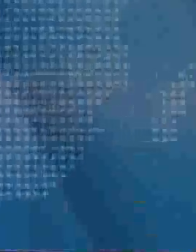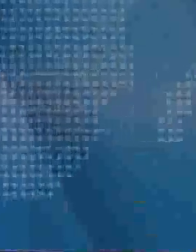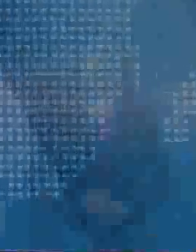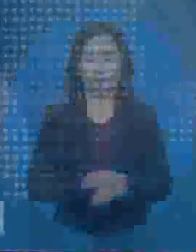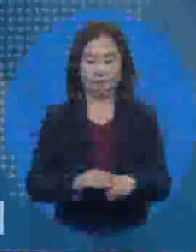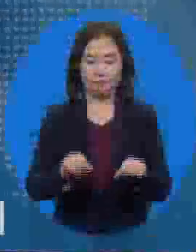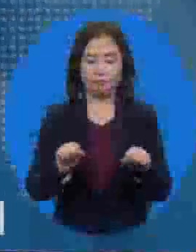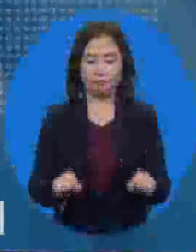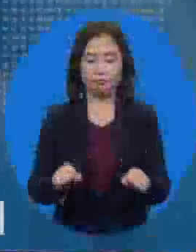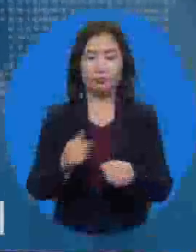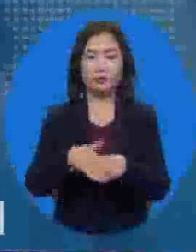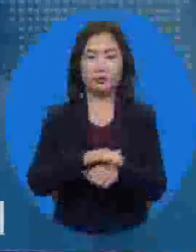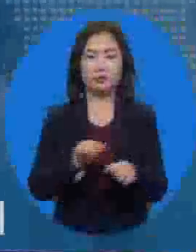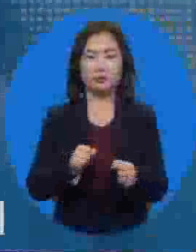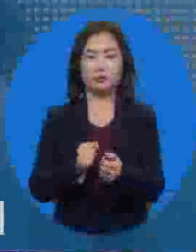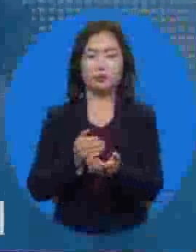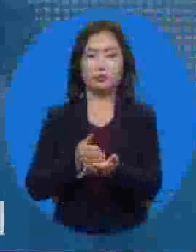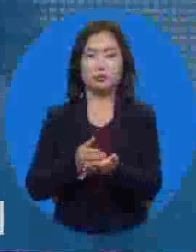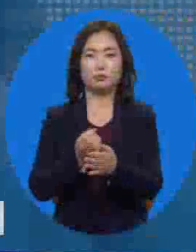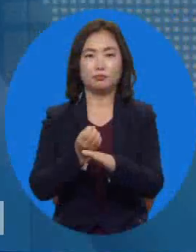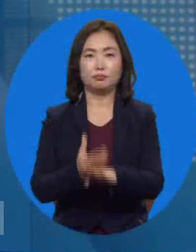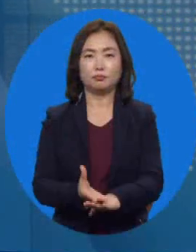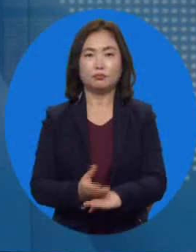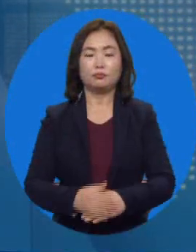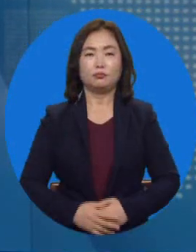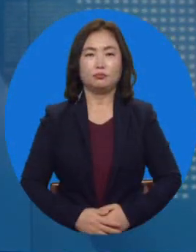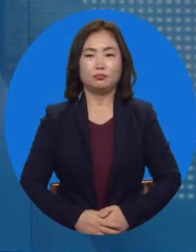여러분 안녕하십니까 대구 경북소식 전해드립니다